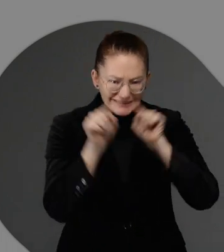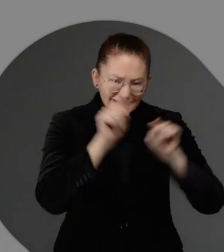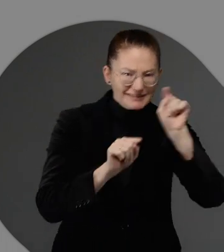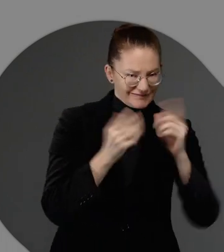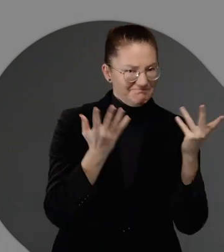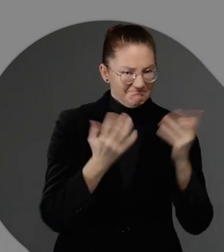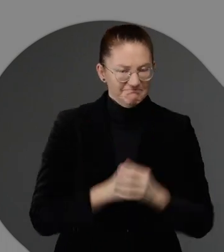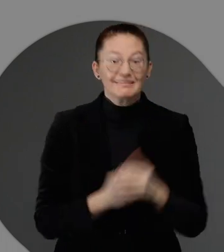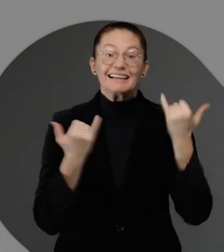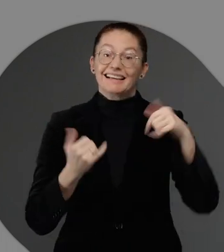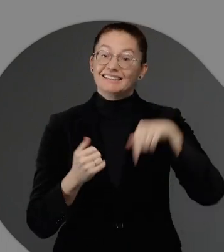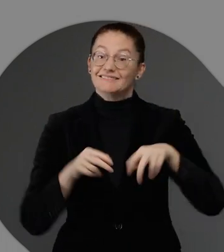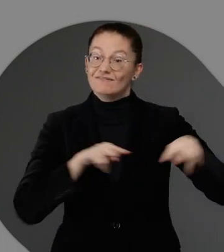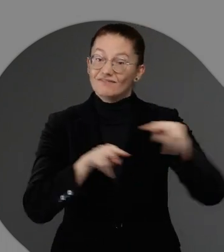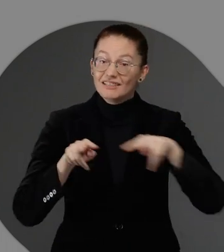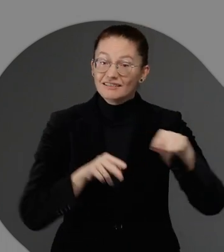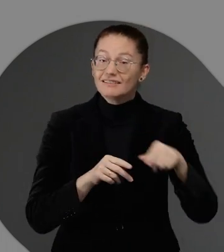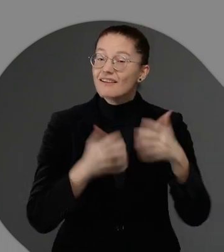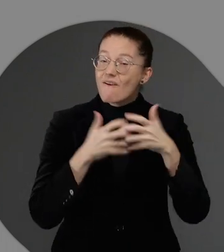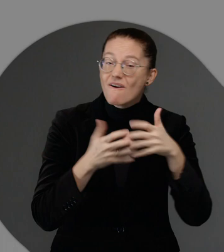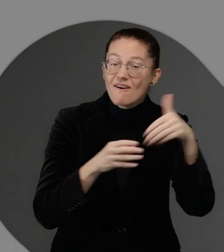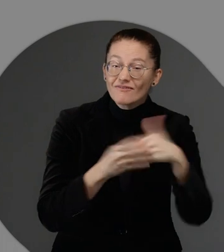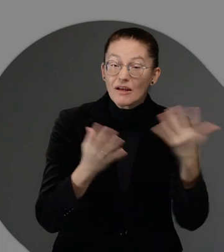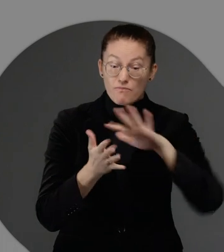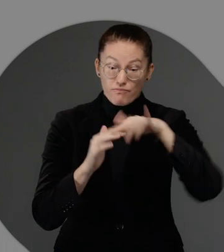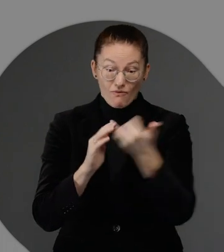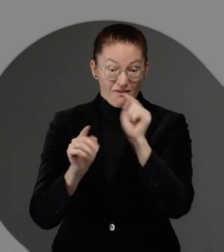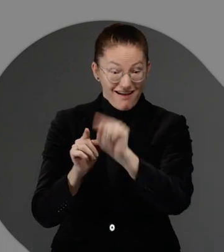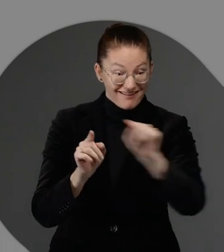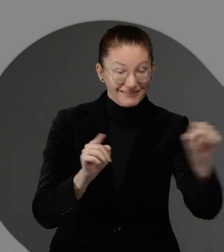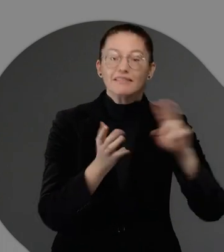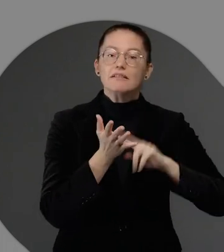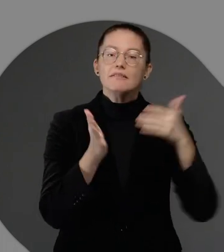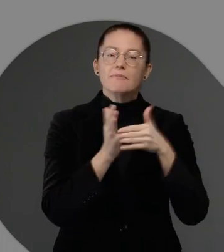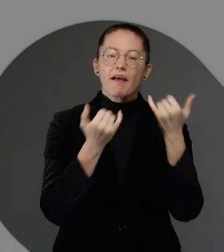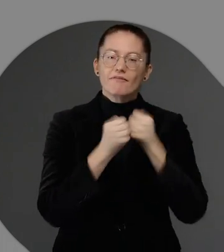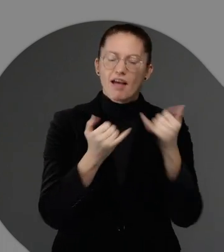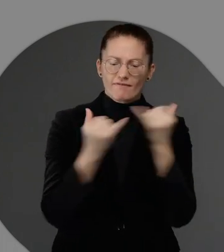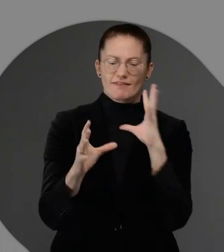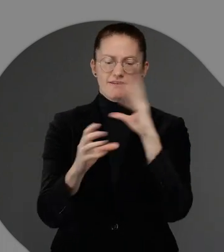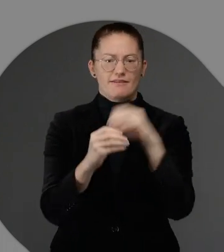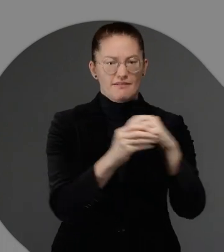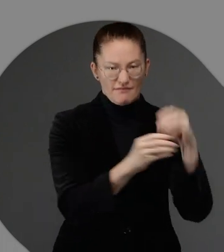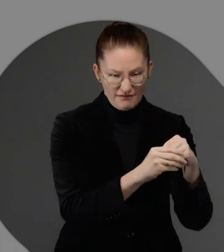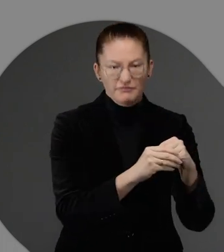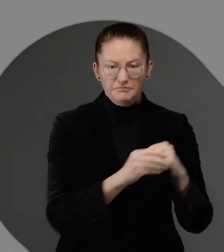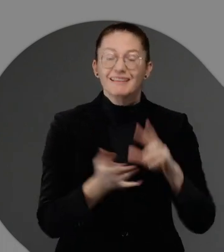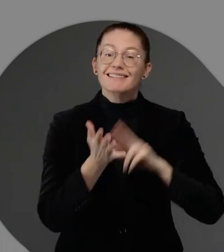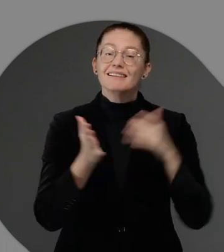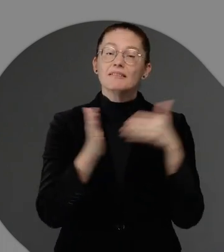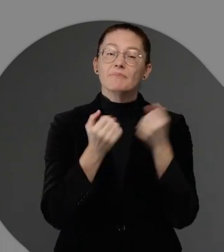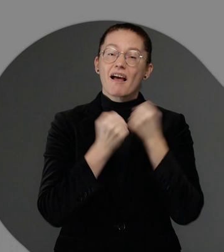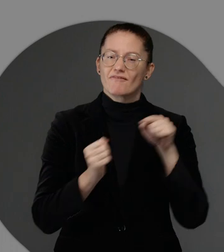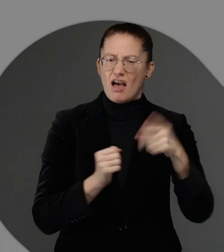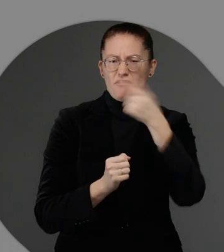Inhalten achten muss. In diesem Video erfahren wir mehr über die Einbindung von digitaler Barrierefreiheit in Projekten.